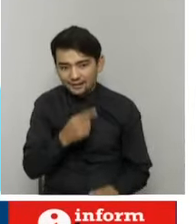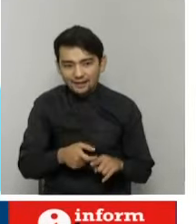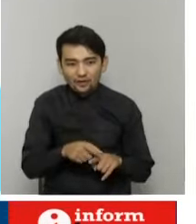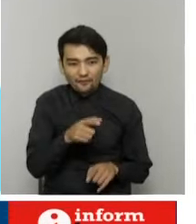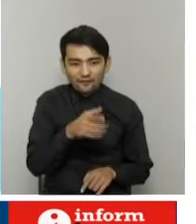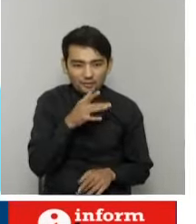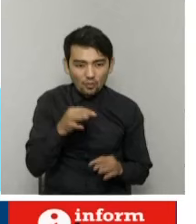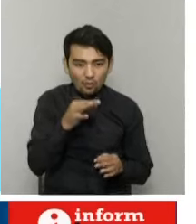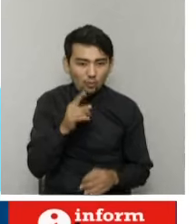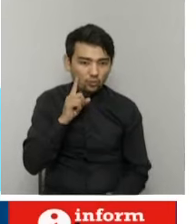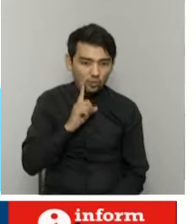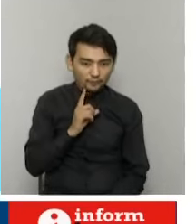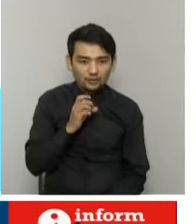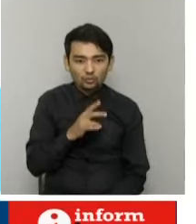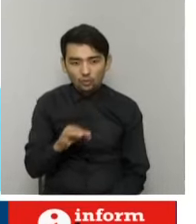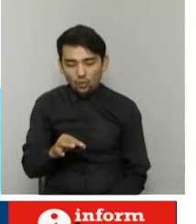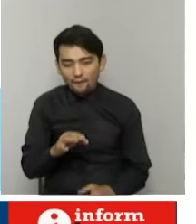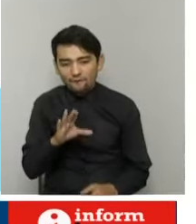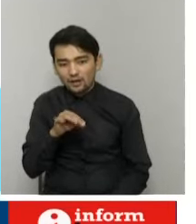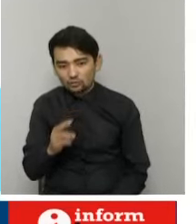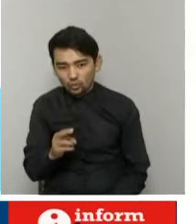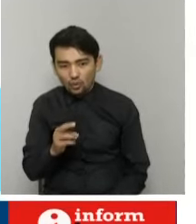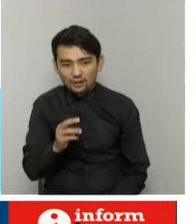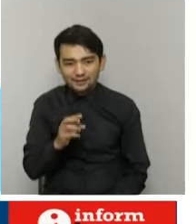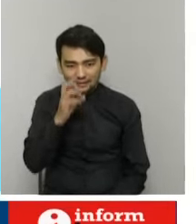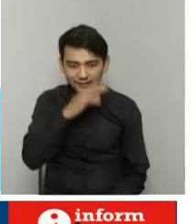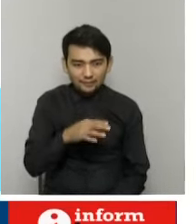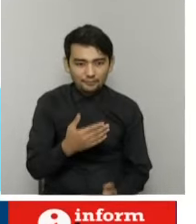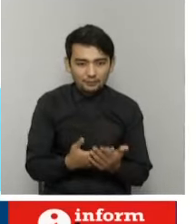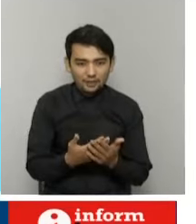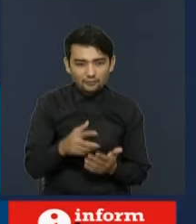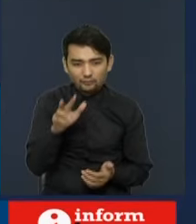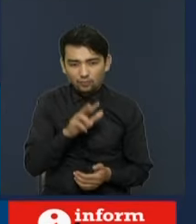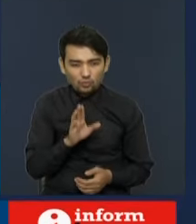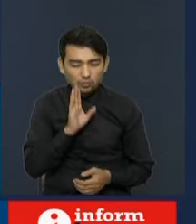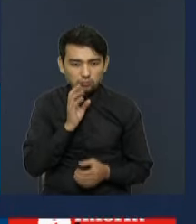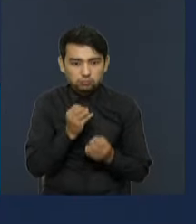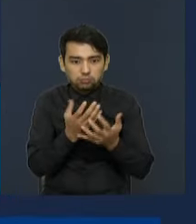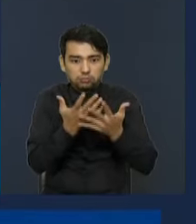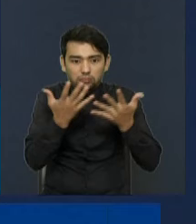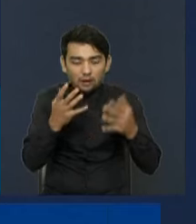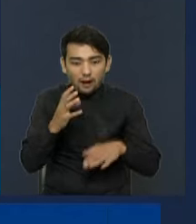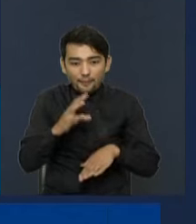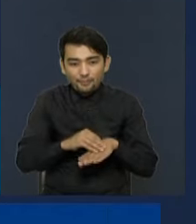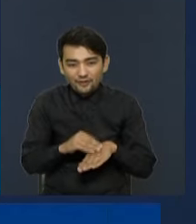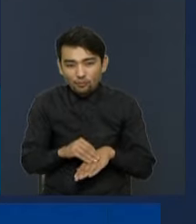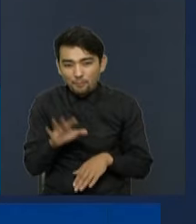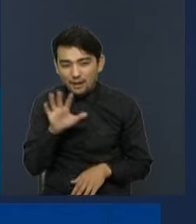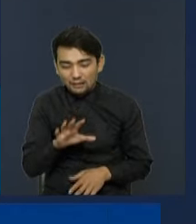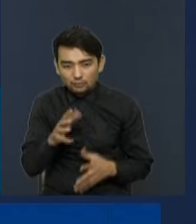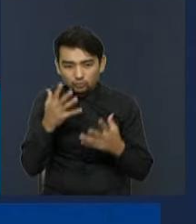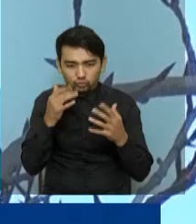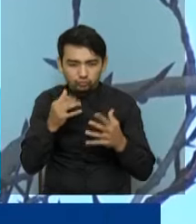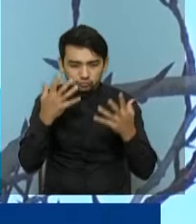часовой пояс удобен, то на востоке страны летом светает в 2:30 ночи, а в 5-6 вечера уже темно. Поэтому, по